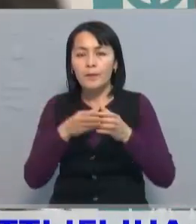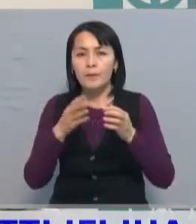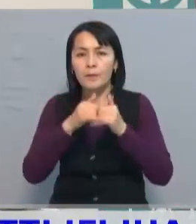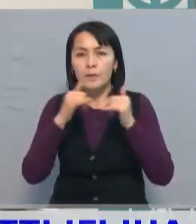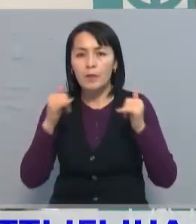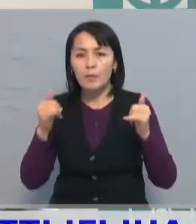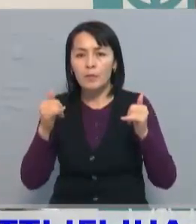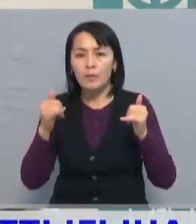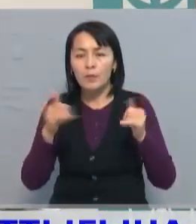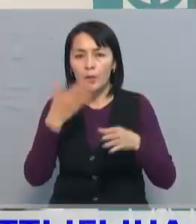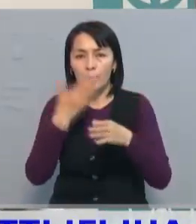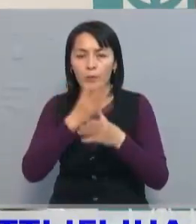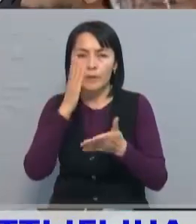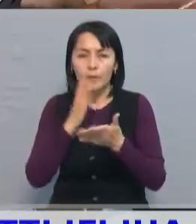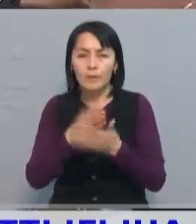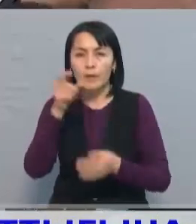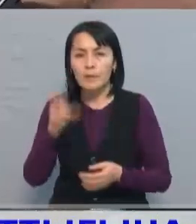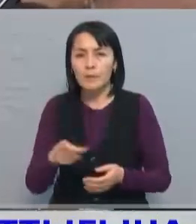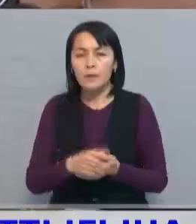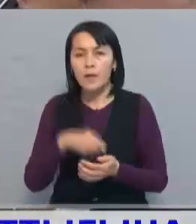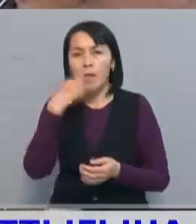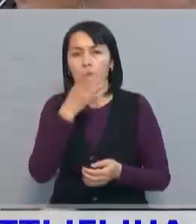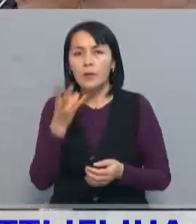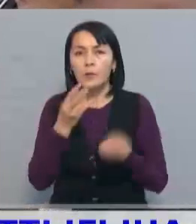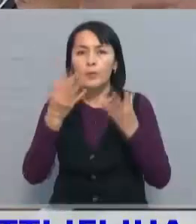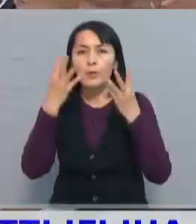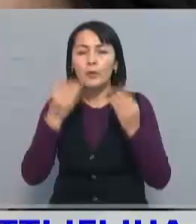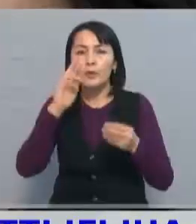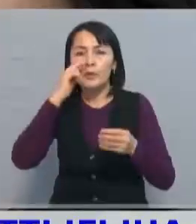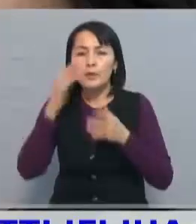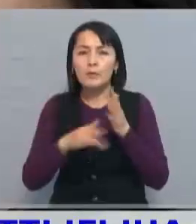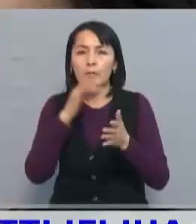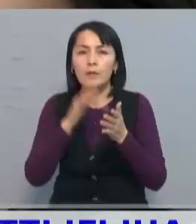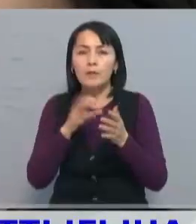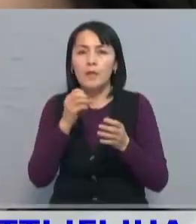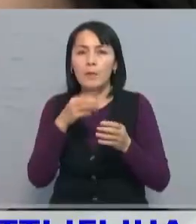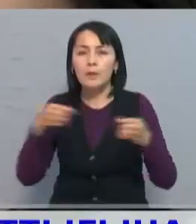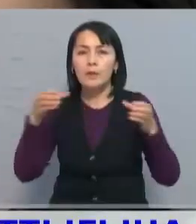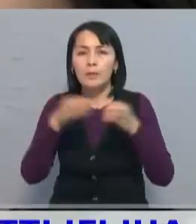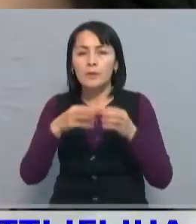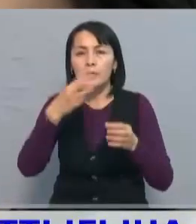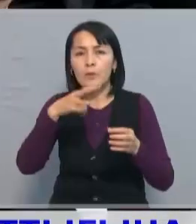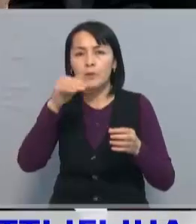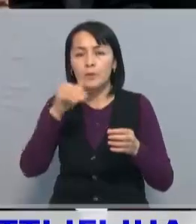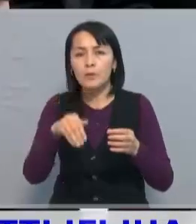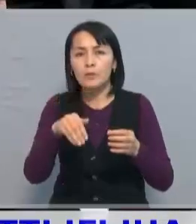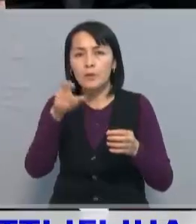дамуына үлес қосып жүрген азаматтар. Айта кетейік, бүгінгі таңда Шымкент қаласында Аманат партиясының